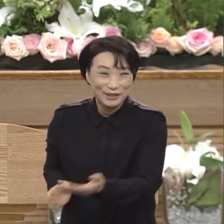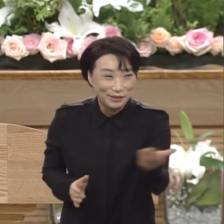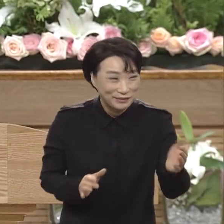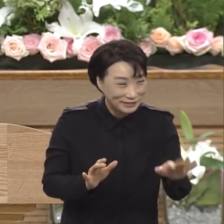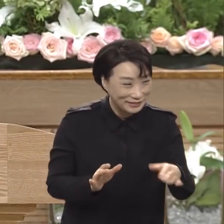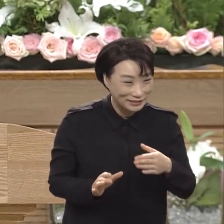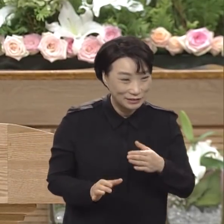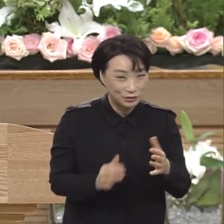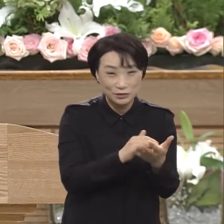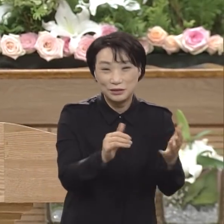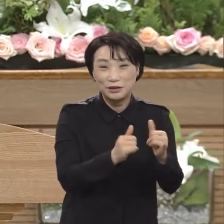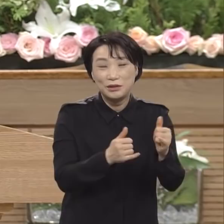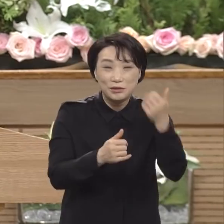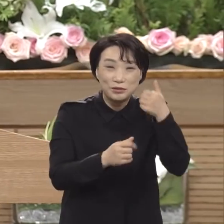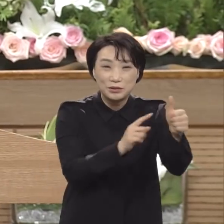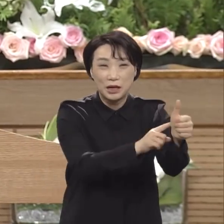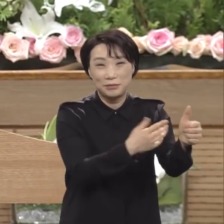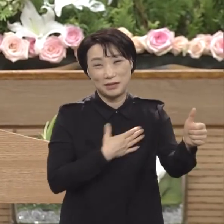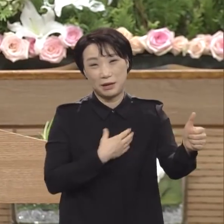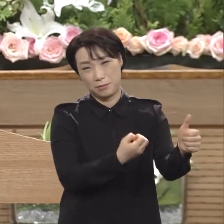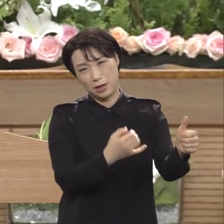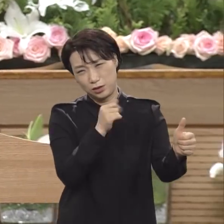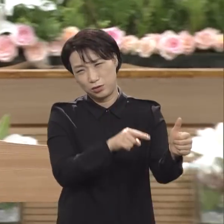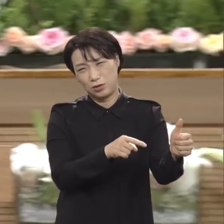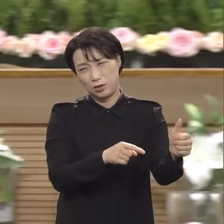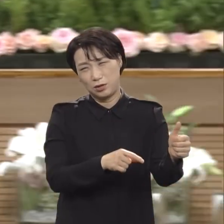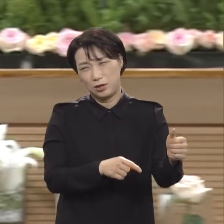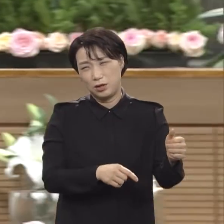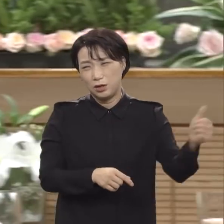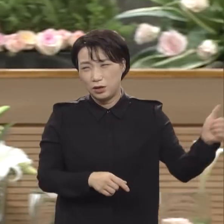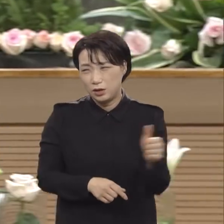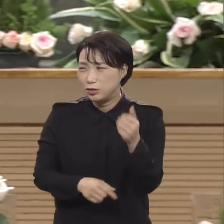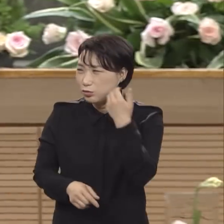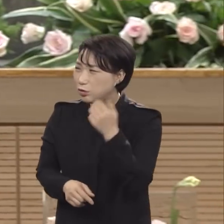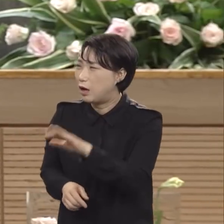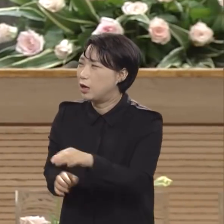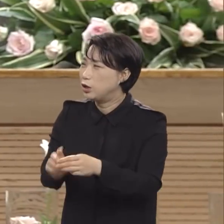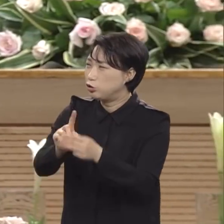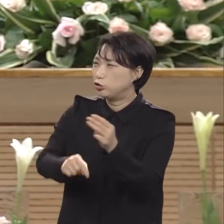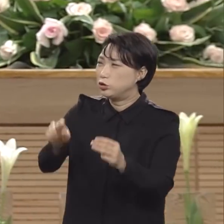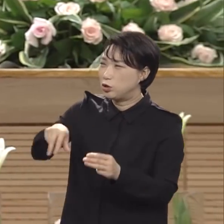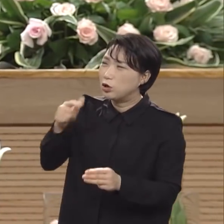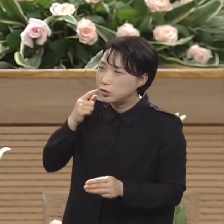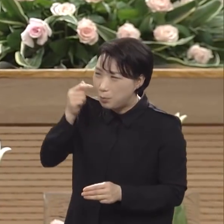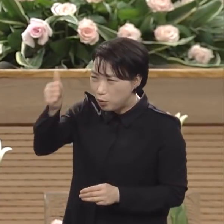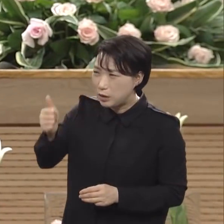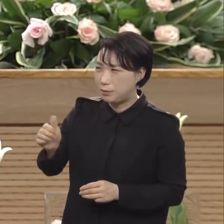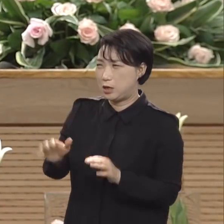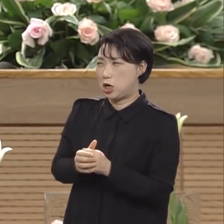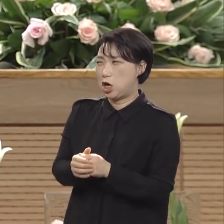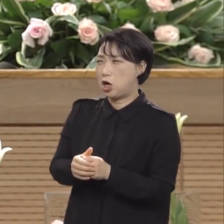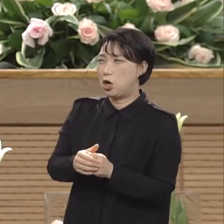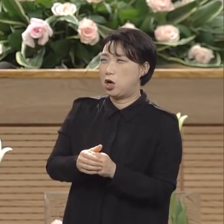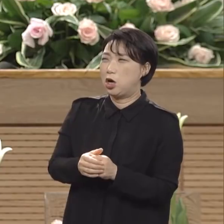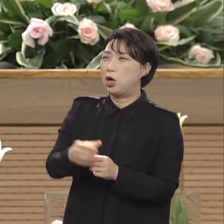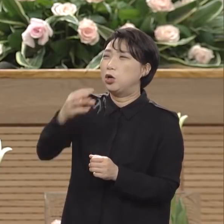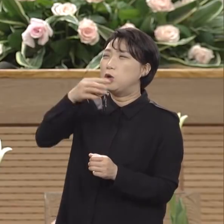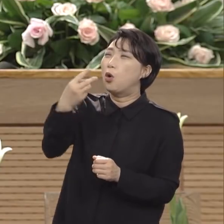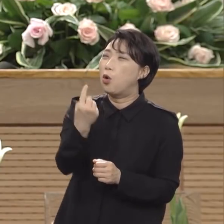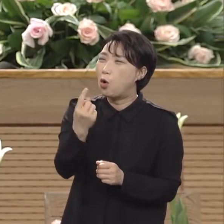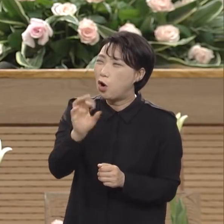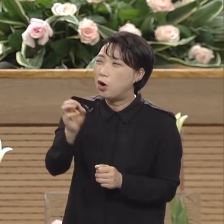저보고도 그래요. 엊그제도 어떤 윤석전 목사님 농론하려면